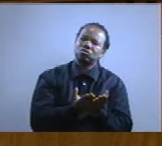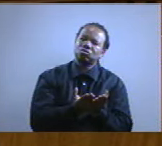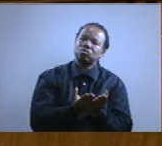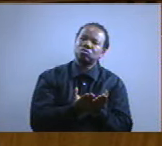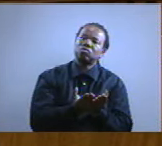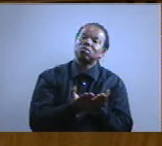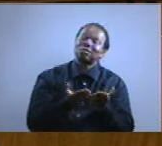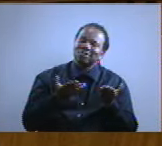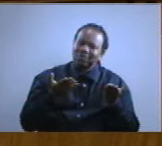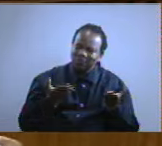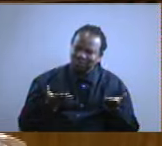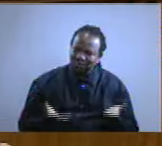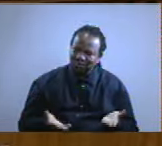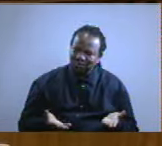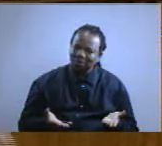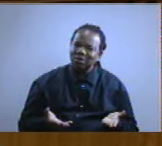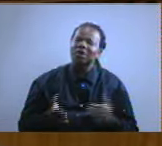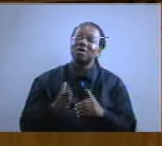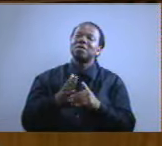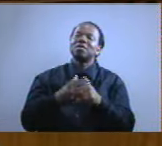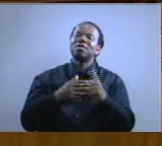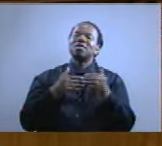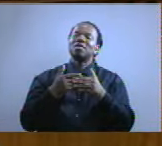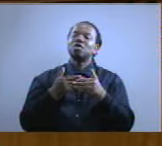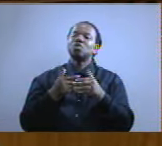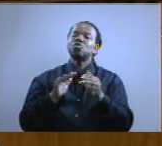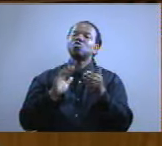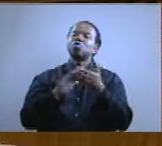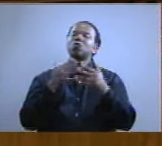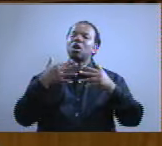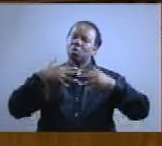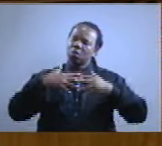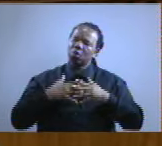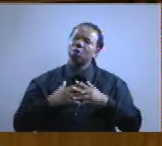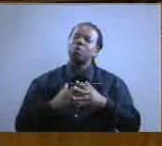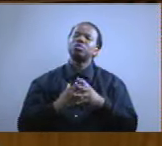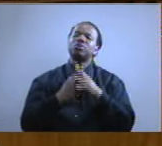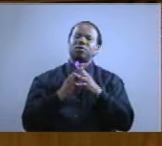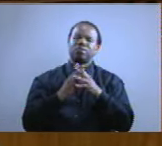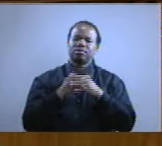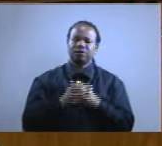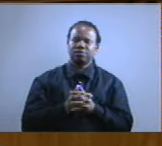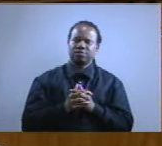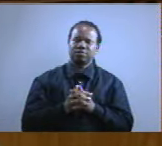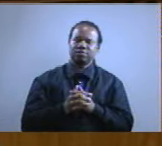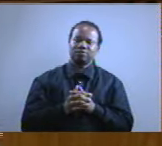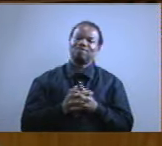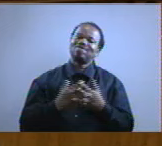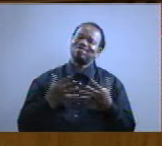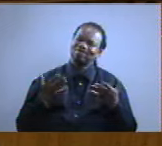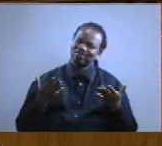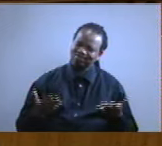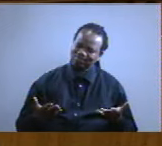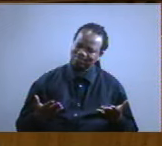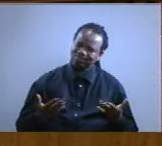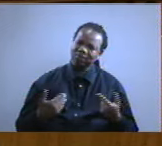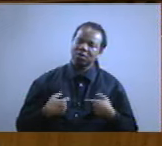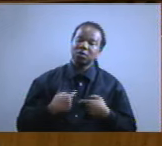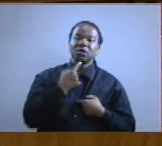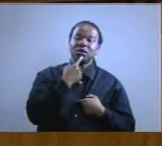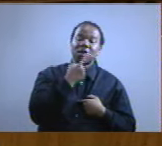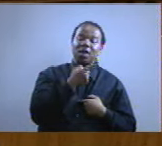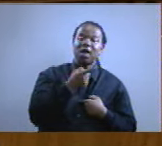samehorigheid. So ek wil vir die achtbare lid van die Vryheidsfront Plus sê